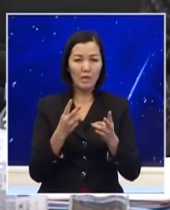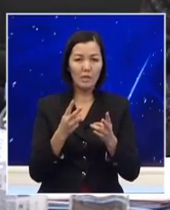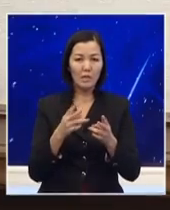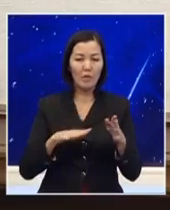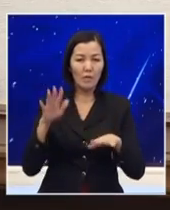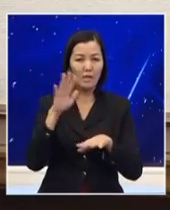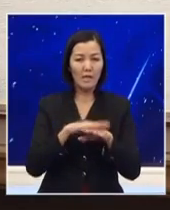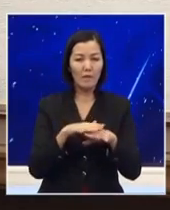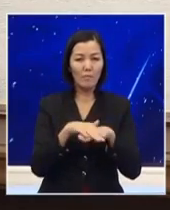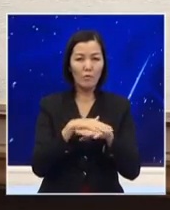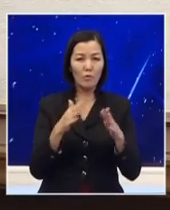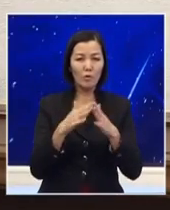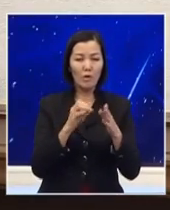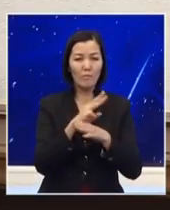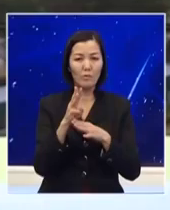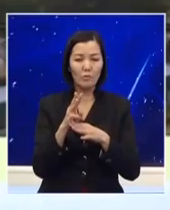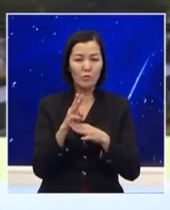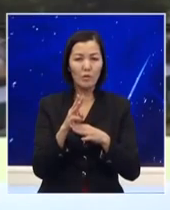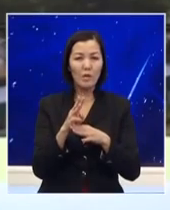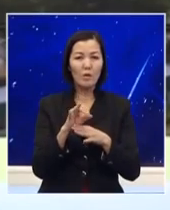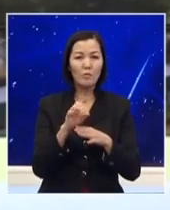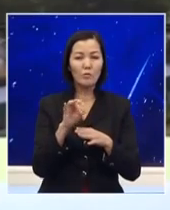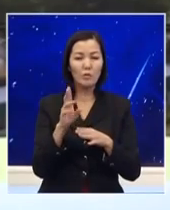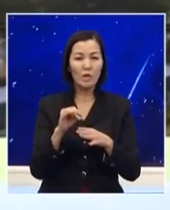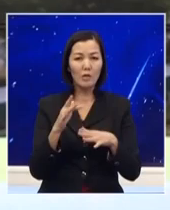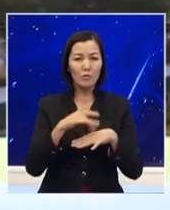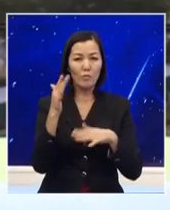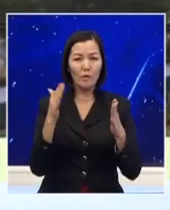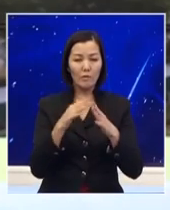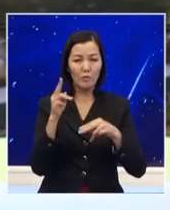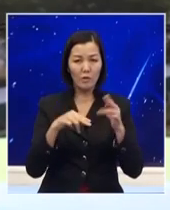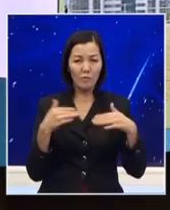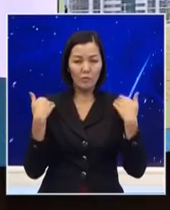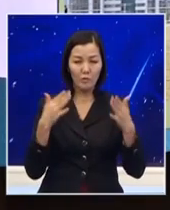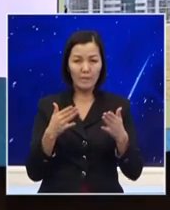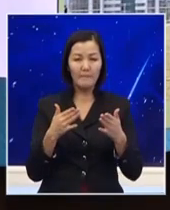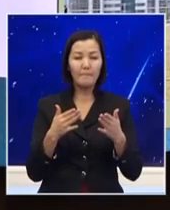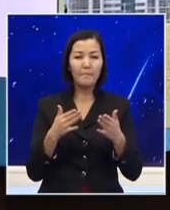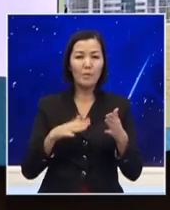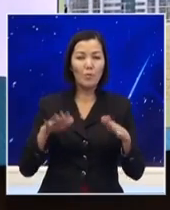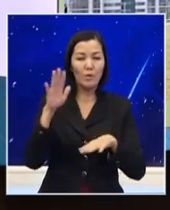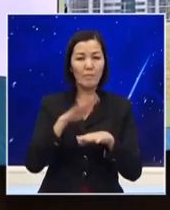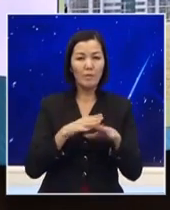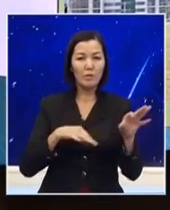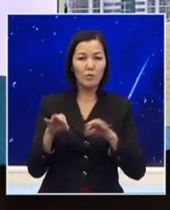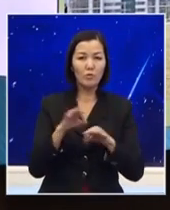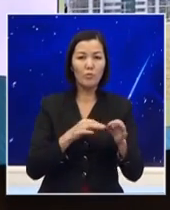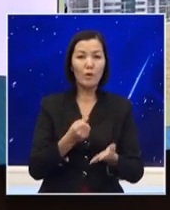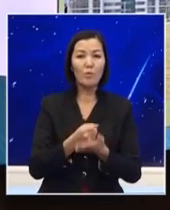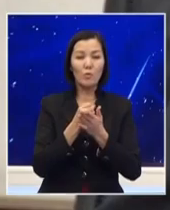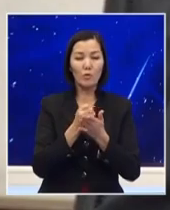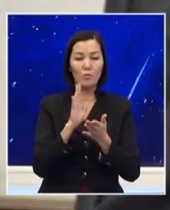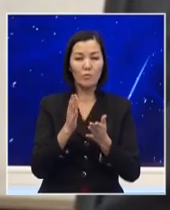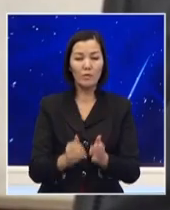әкімі тұрғындарды баспанамен қамту үшін Ұзынағаш ауылы кіреберісіне көп қабатты тұрғын үй салуды ұсынды. Өңір басшысы бұл жобаға қолдау